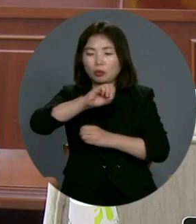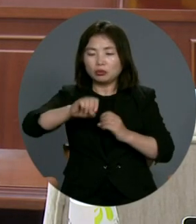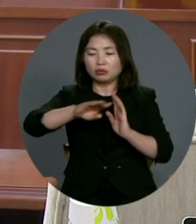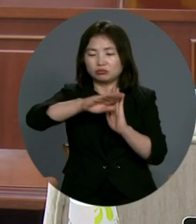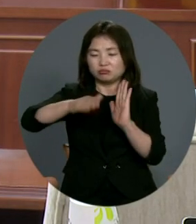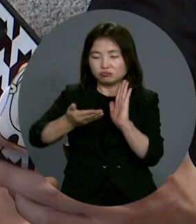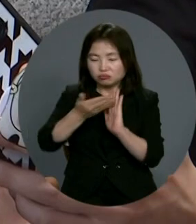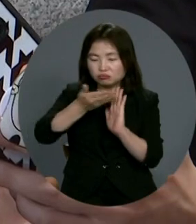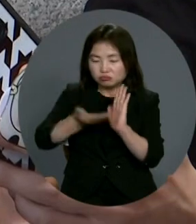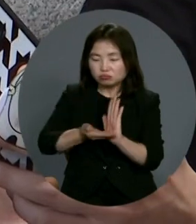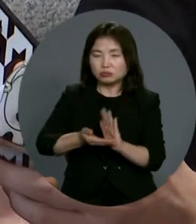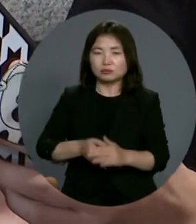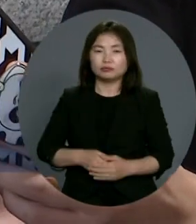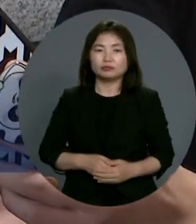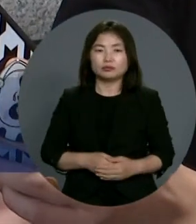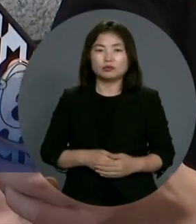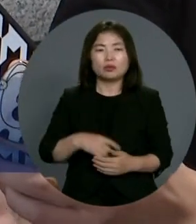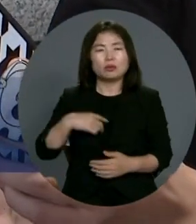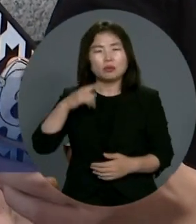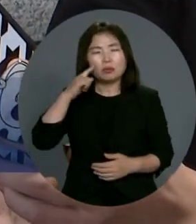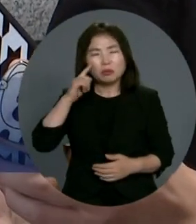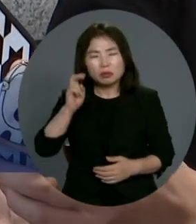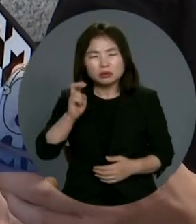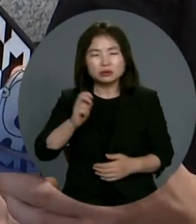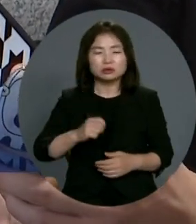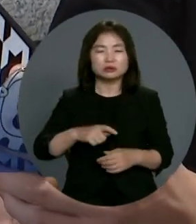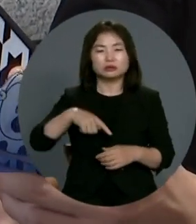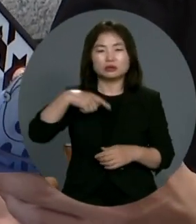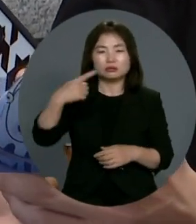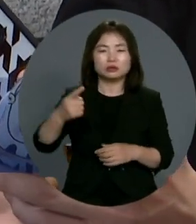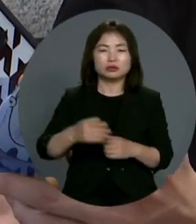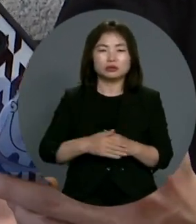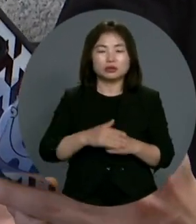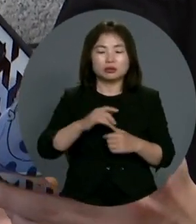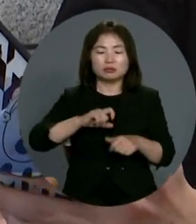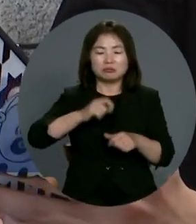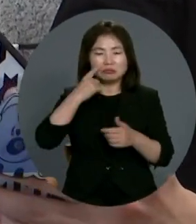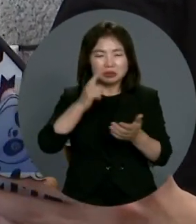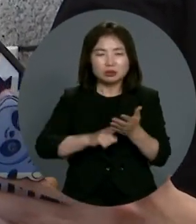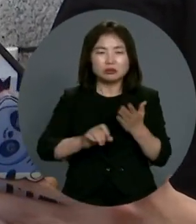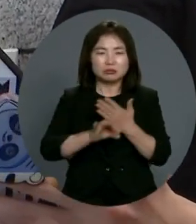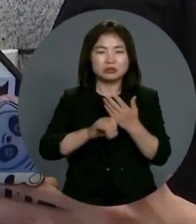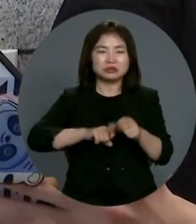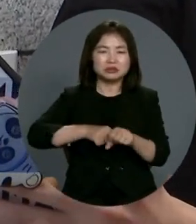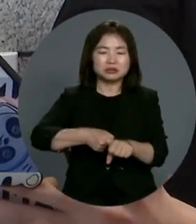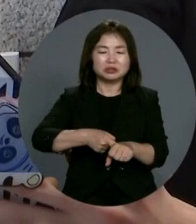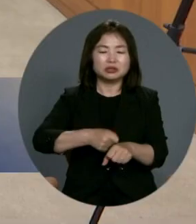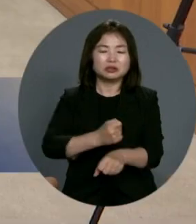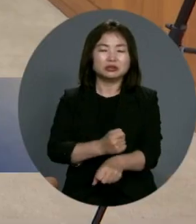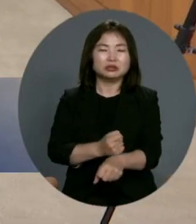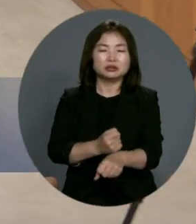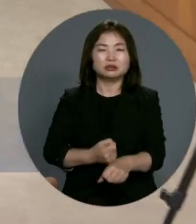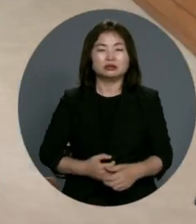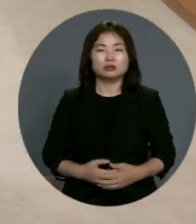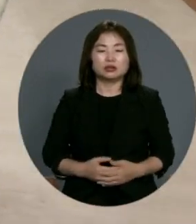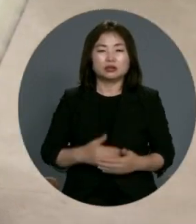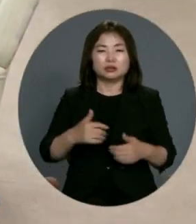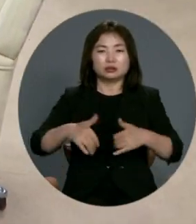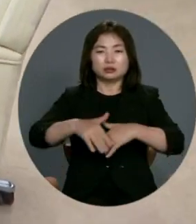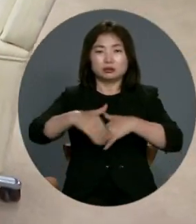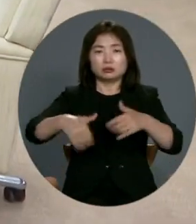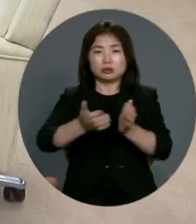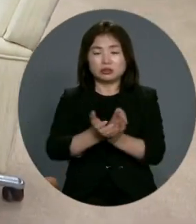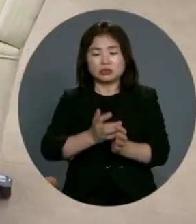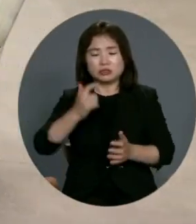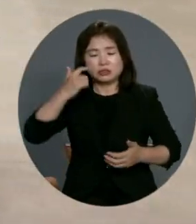겁니다. 혹시나 또 다음에 뭐 추가적으로 뭐 더 나오면 또 징계하면 될 것이라 저는 판단이 됩니다. 시민단체는